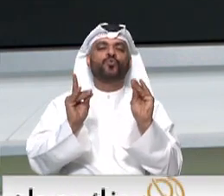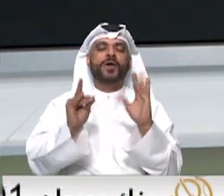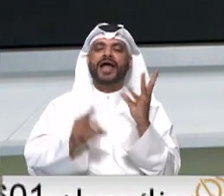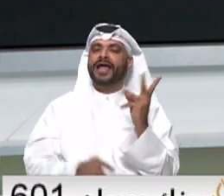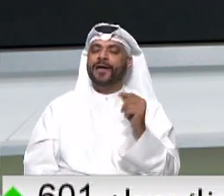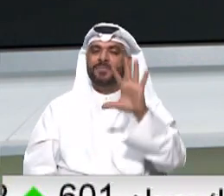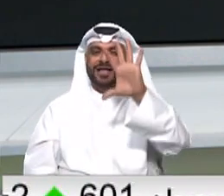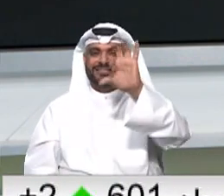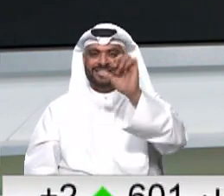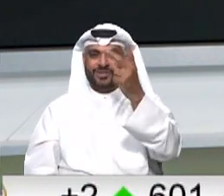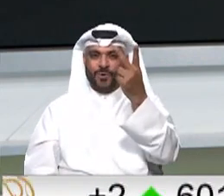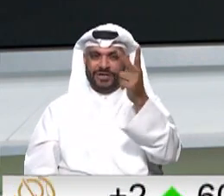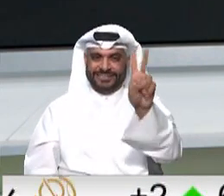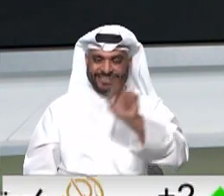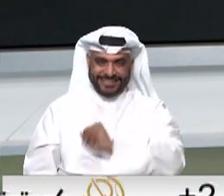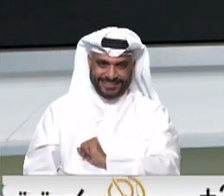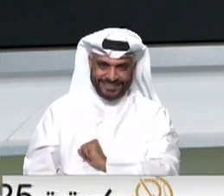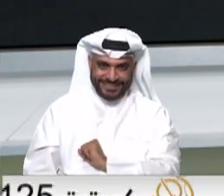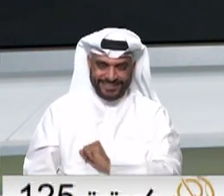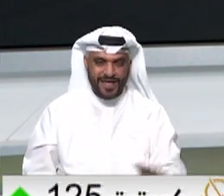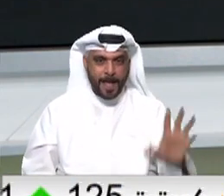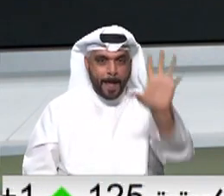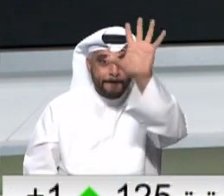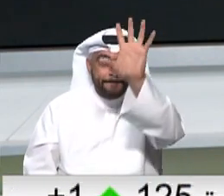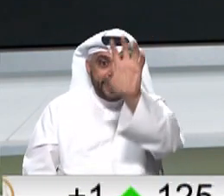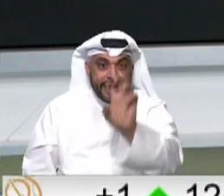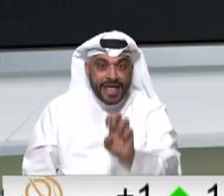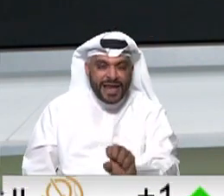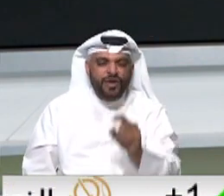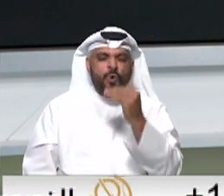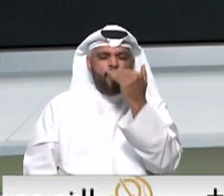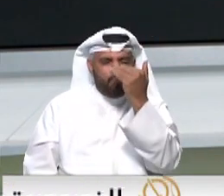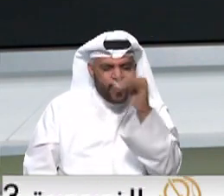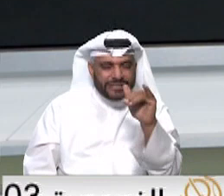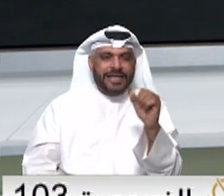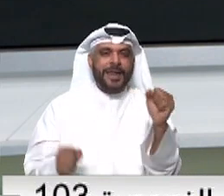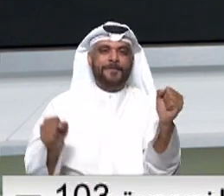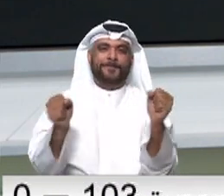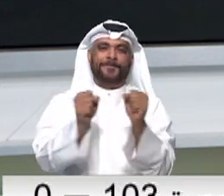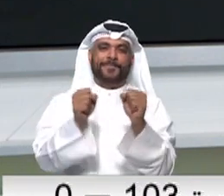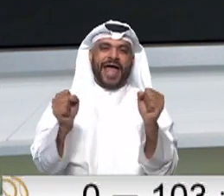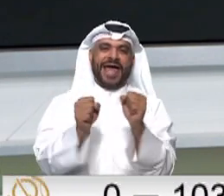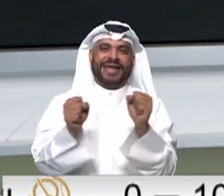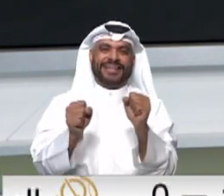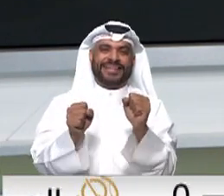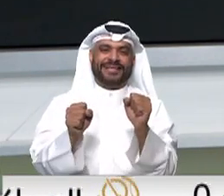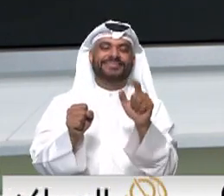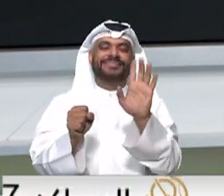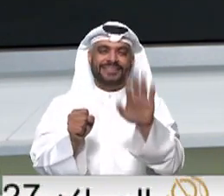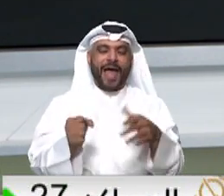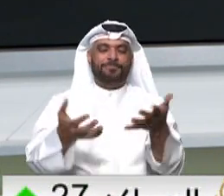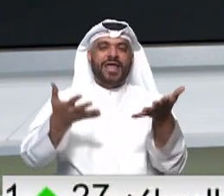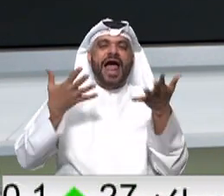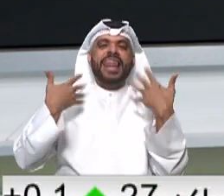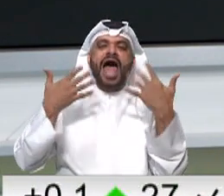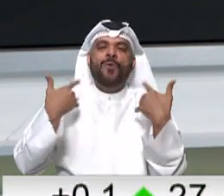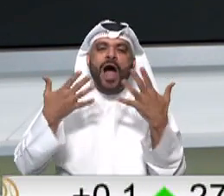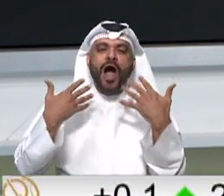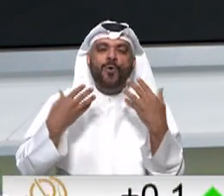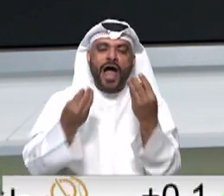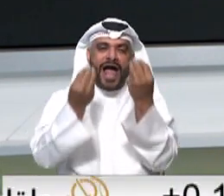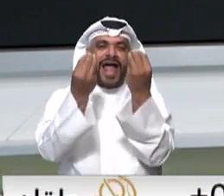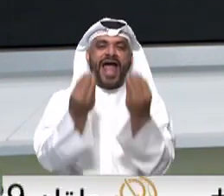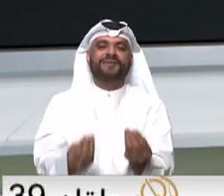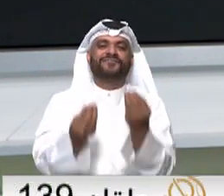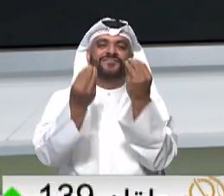م الليله اجوائنا تميل البرود واستمرار الرياح الشماليه الغربيه متوقع نشاط على فترات خاصه على المناطق الساحليه وداخل